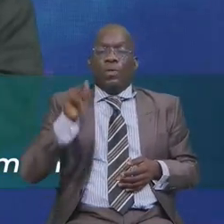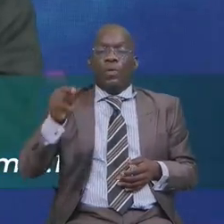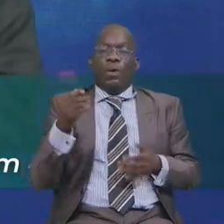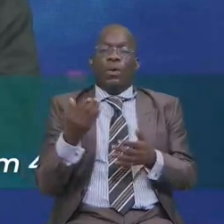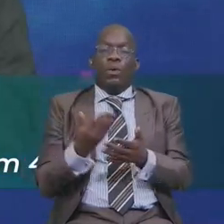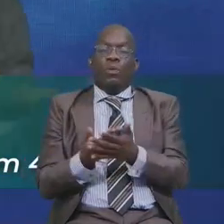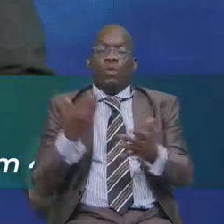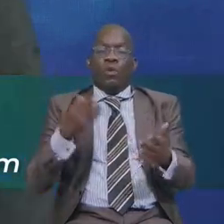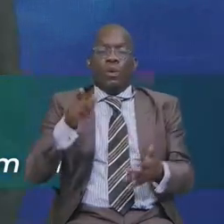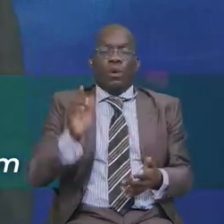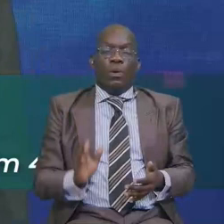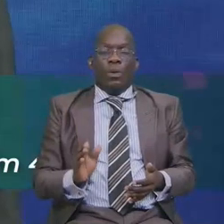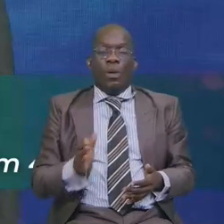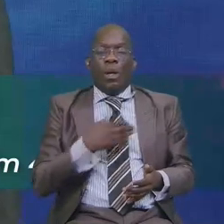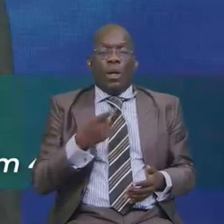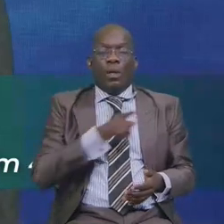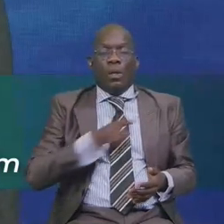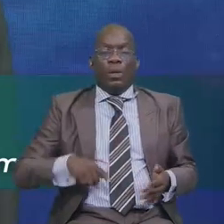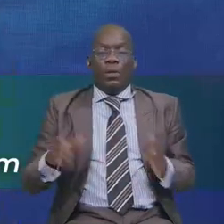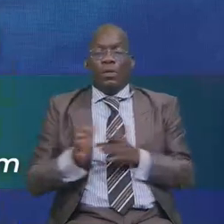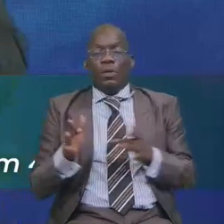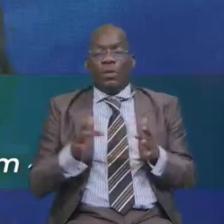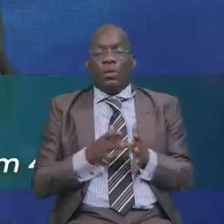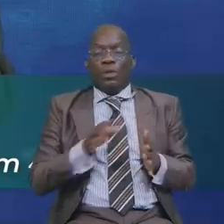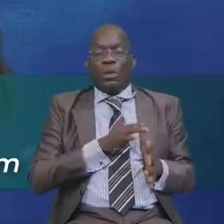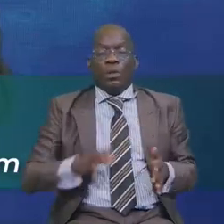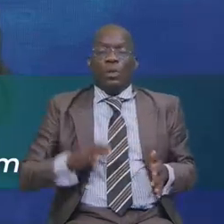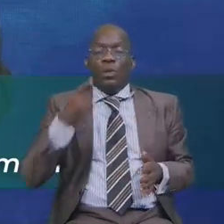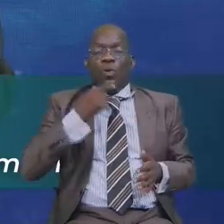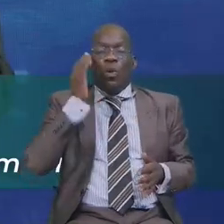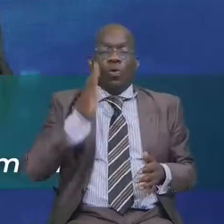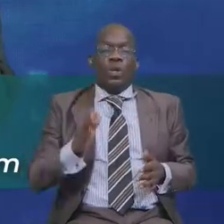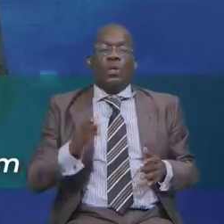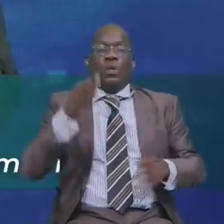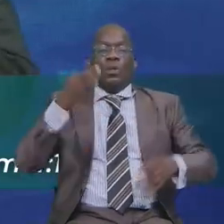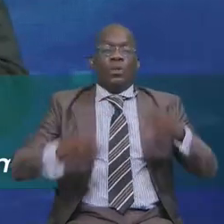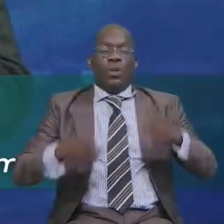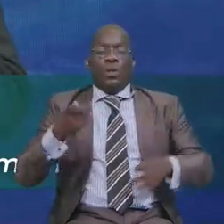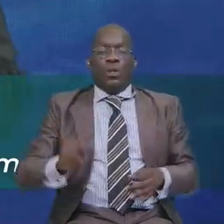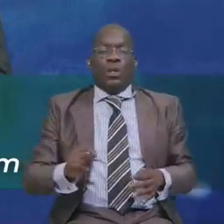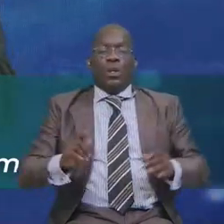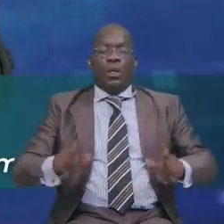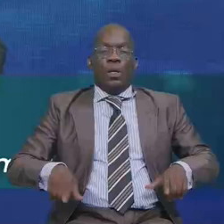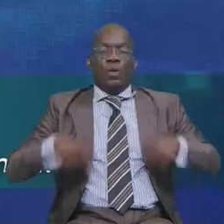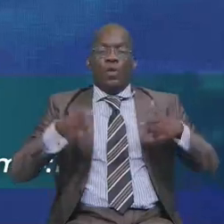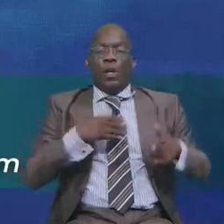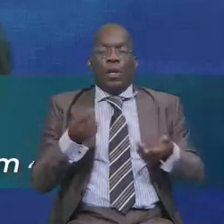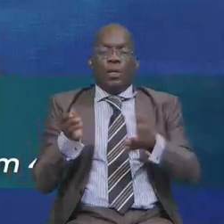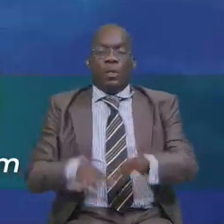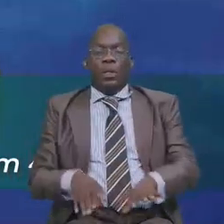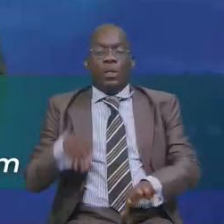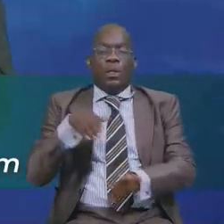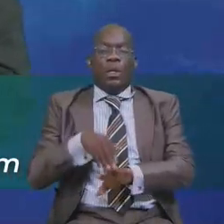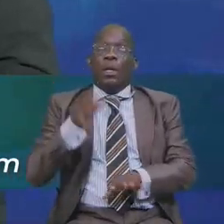Seigneur Jésus-Christ, qui doit juger les vivants et les morts, et au nom de son apparition et de son